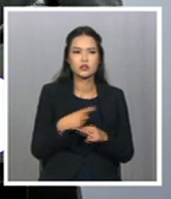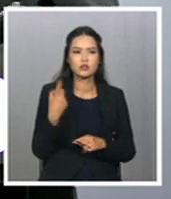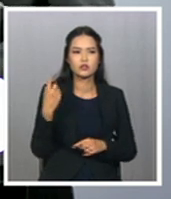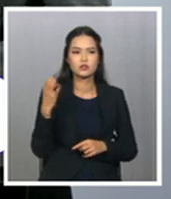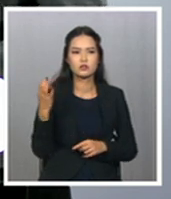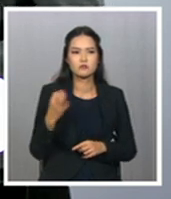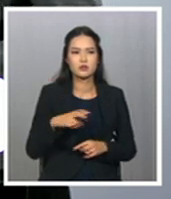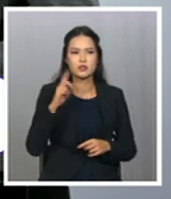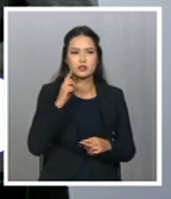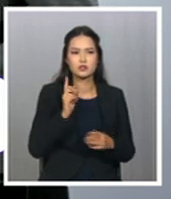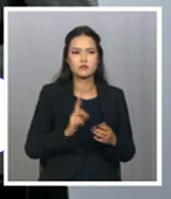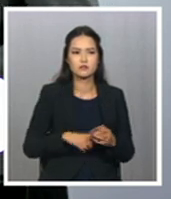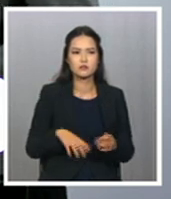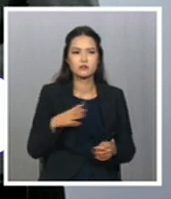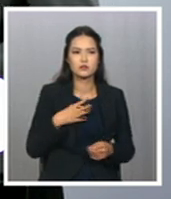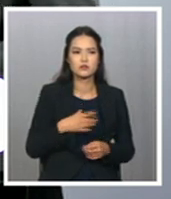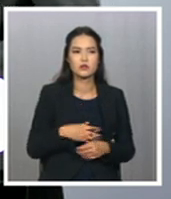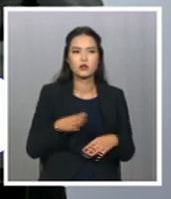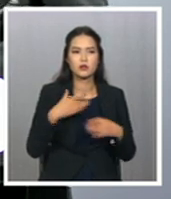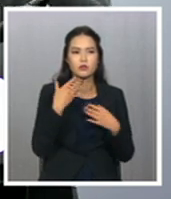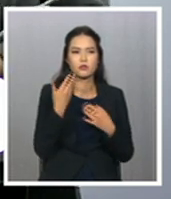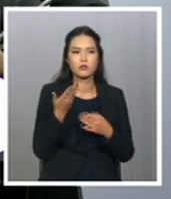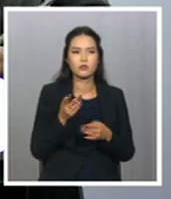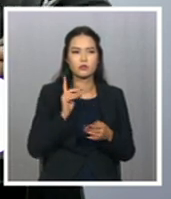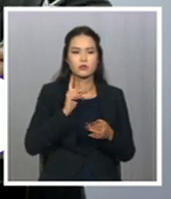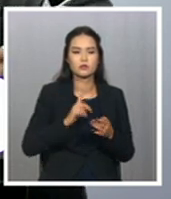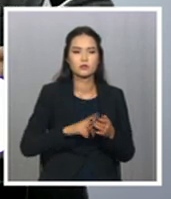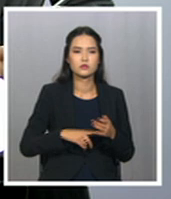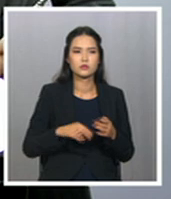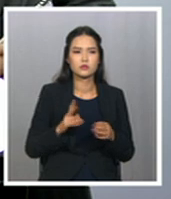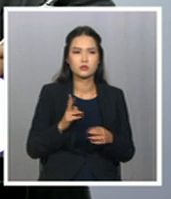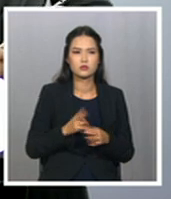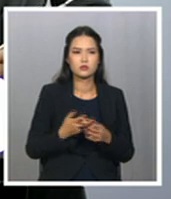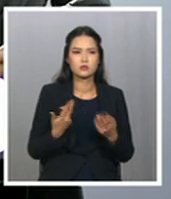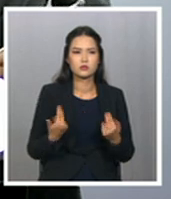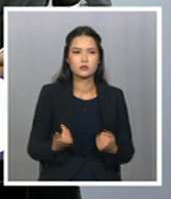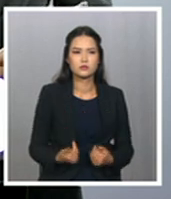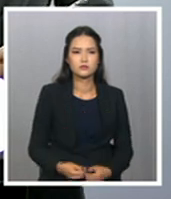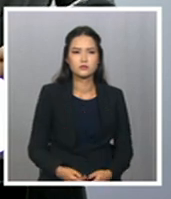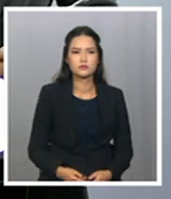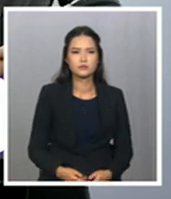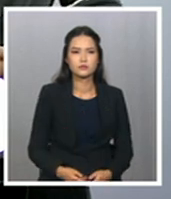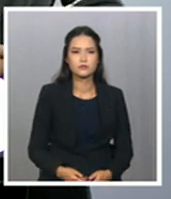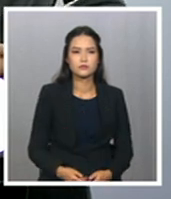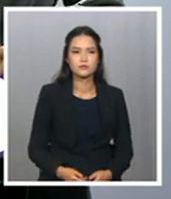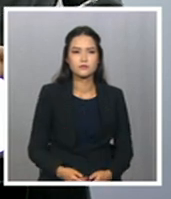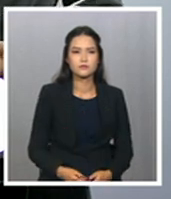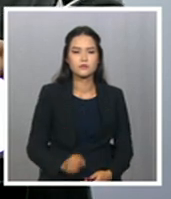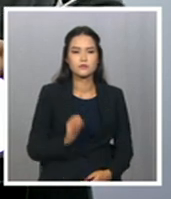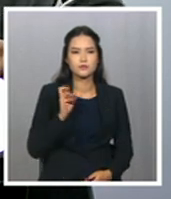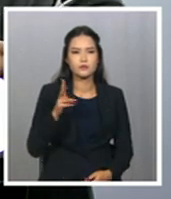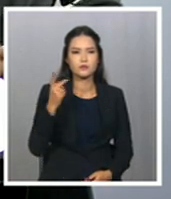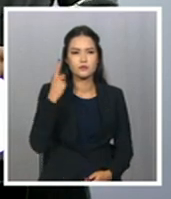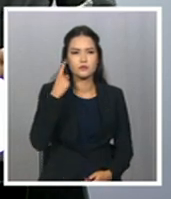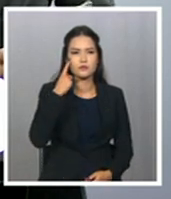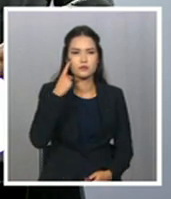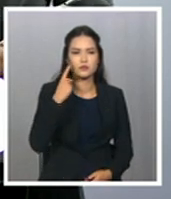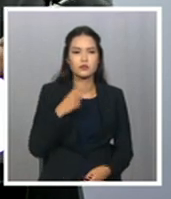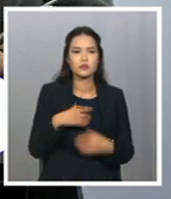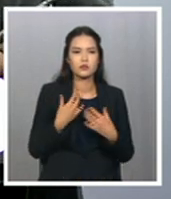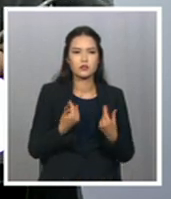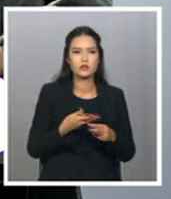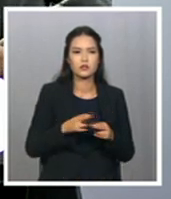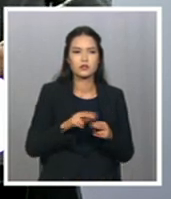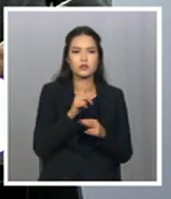100% сенімді болды. Оқушының сенімі ақталады ма? Қалай ойлайсыздар? Біз бүгінгі сабақта осы